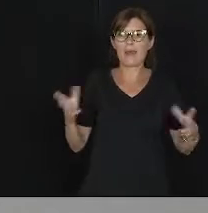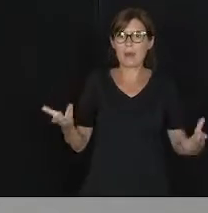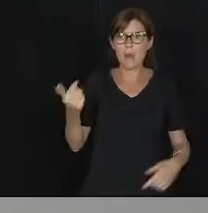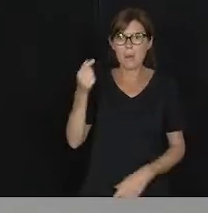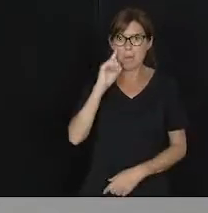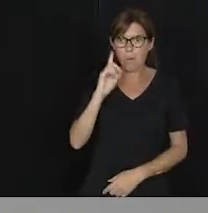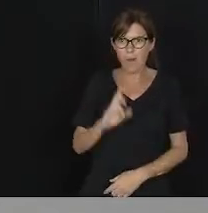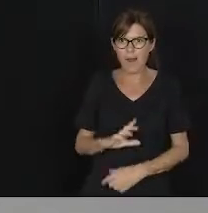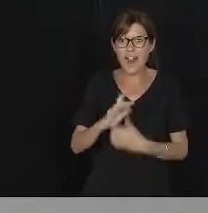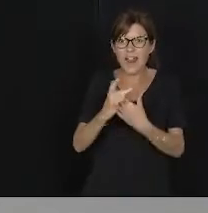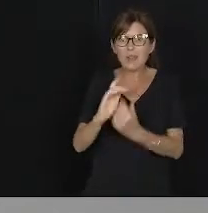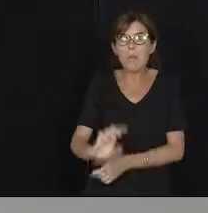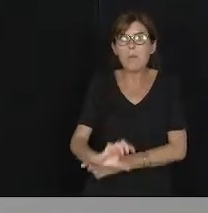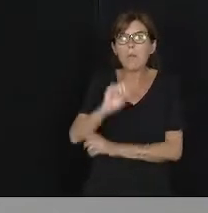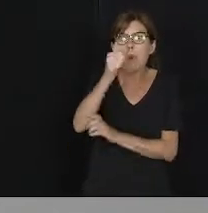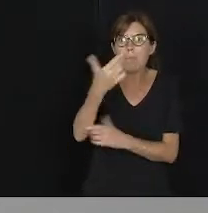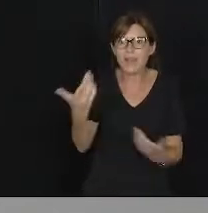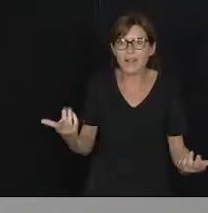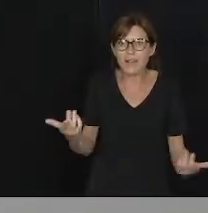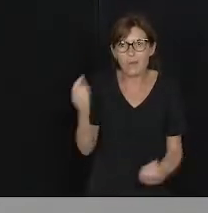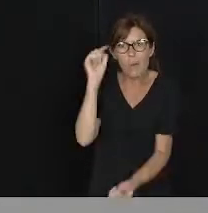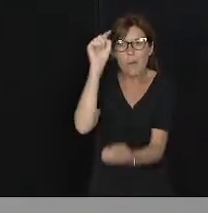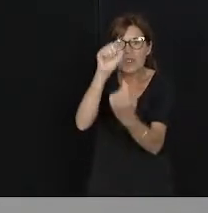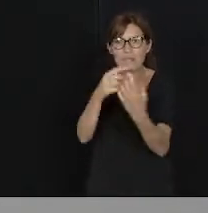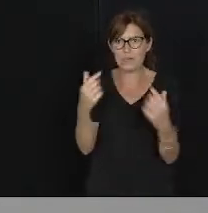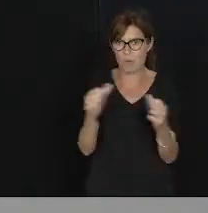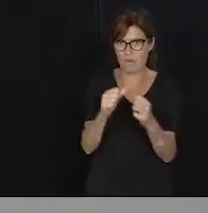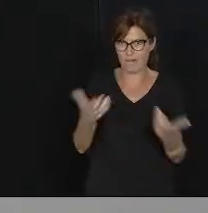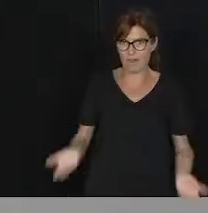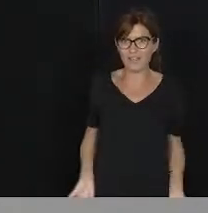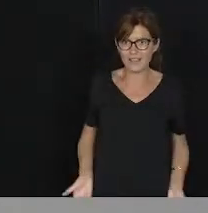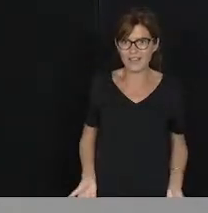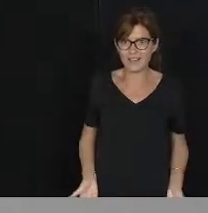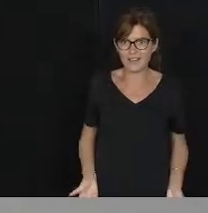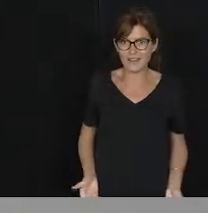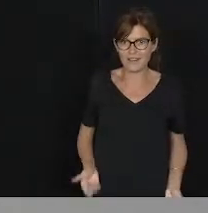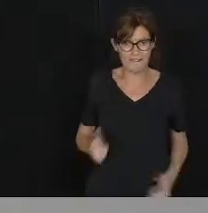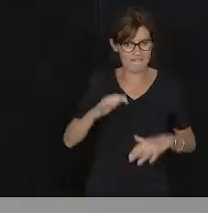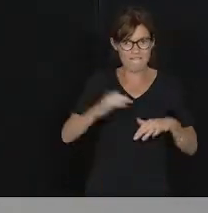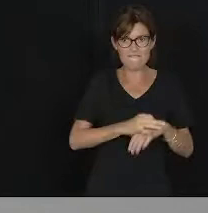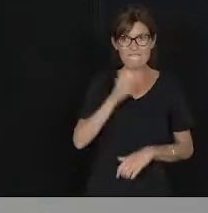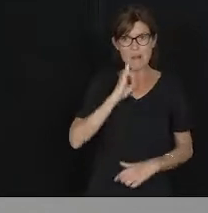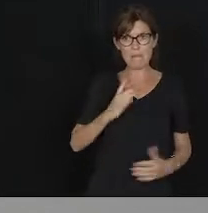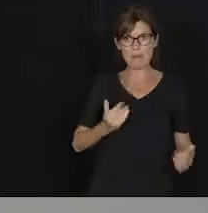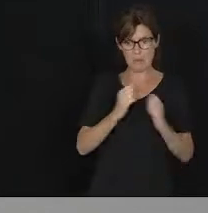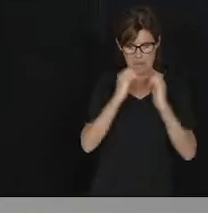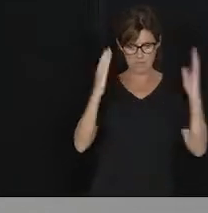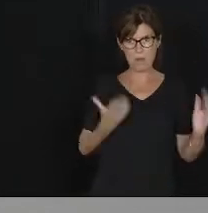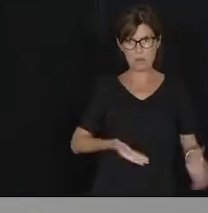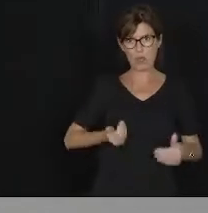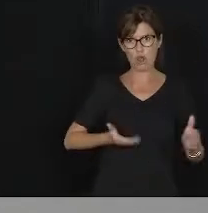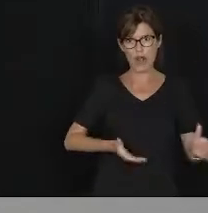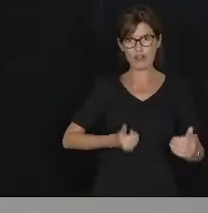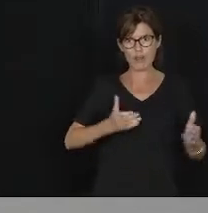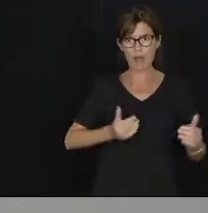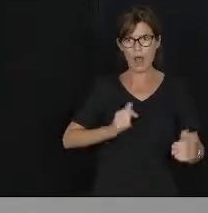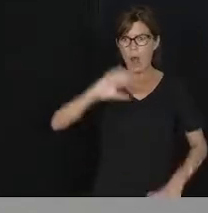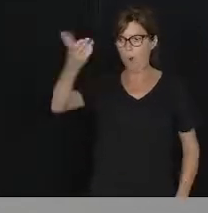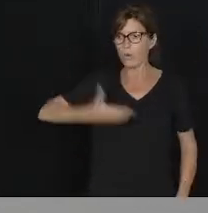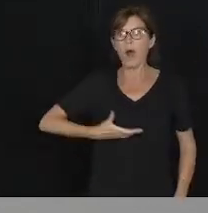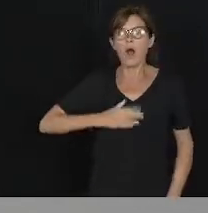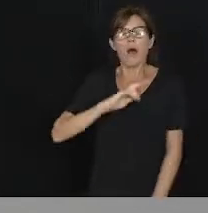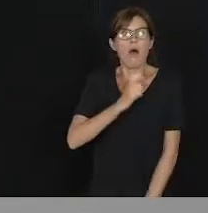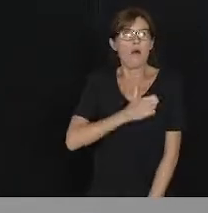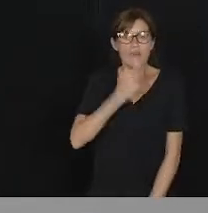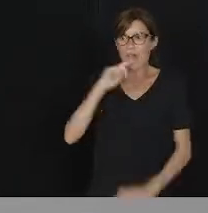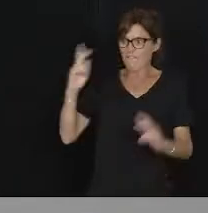première fonction de la lettre envoyée par le combattant, c'est d'être évidemment un gage de vie. L'objet de la lettre en lui-même, donc même avant